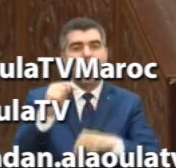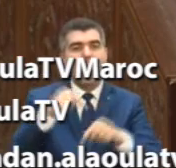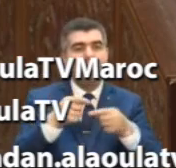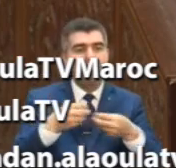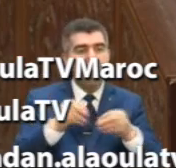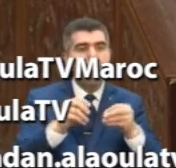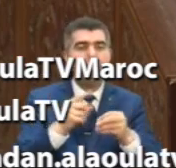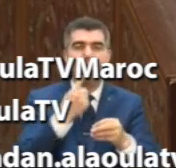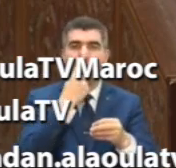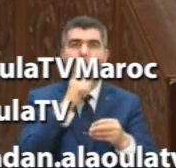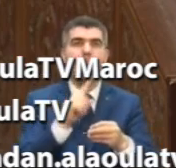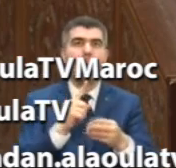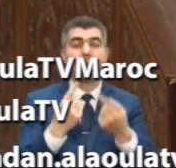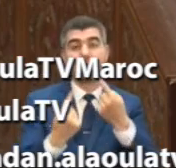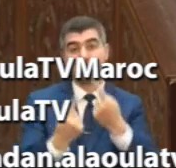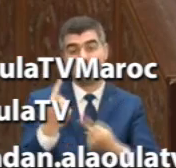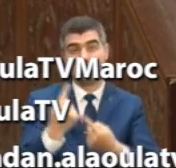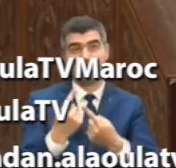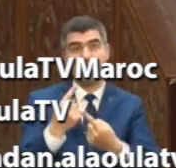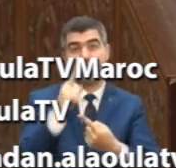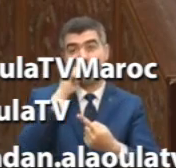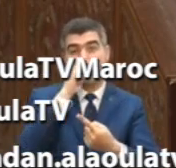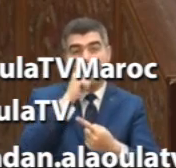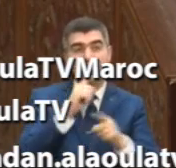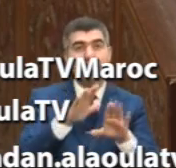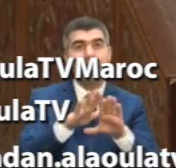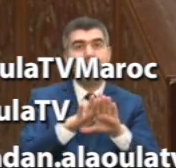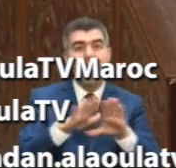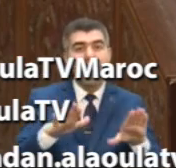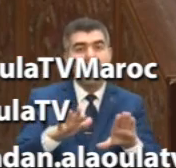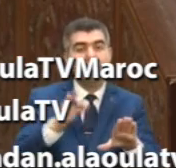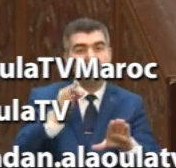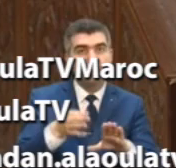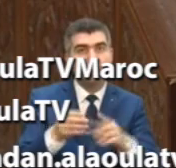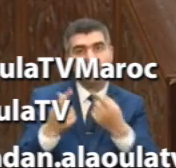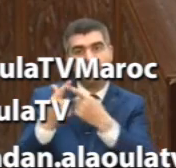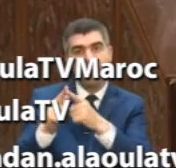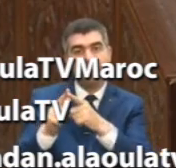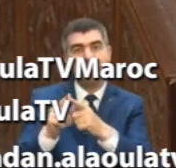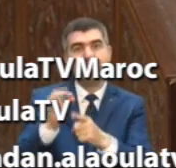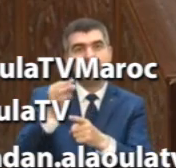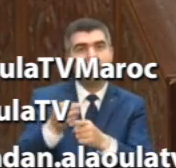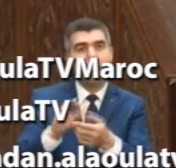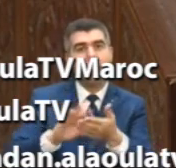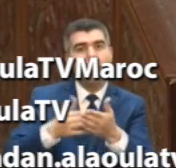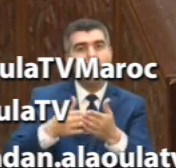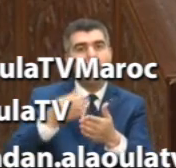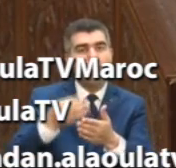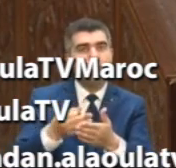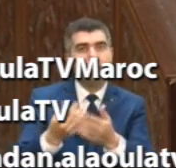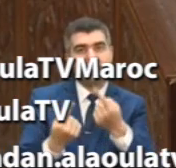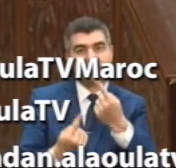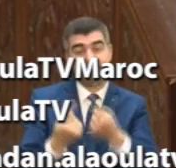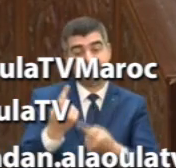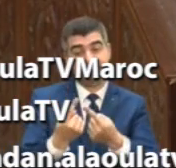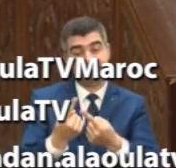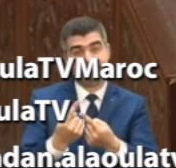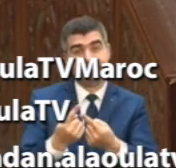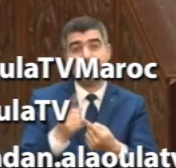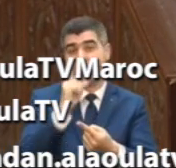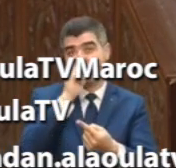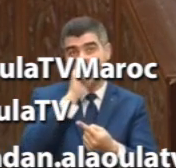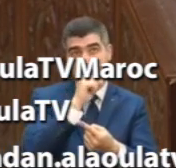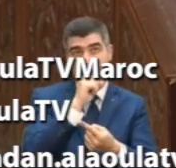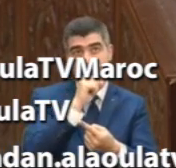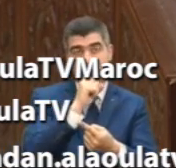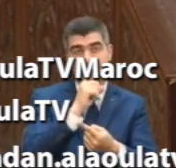الصعوبه الكبيره ديال توفير العقار يعني اللي مصفى وجاهز باش تنطلق الاشغال عليه.